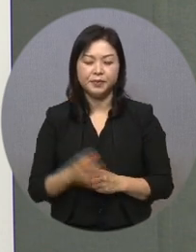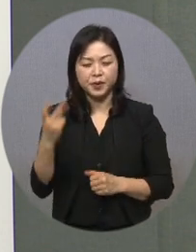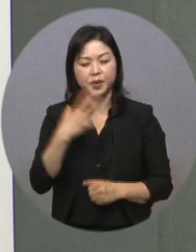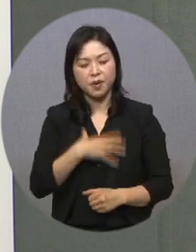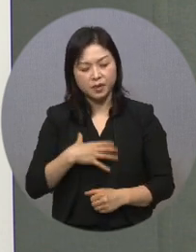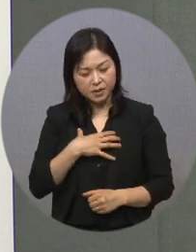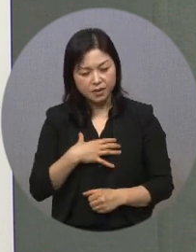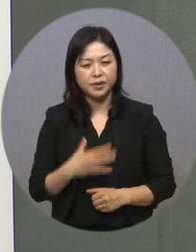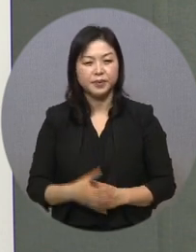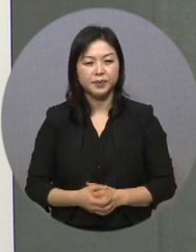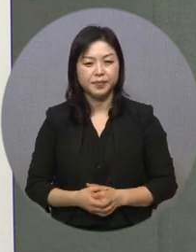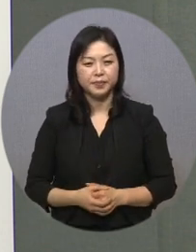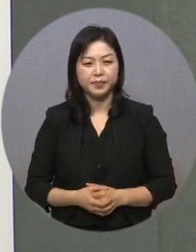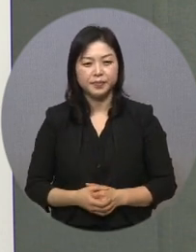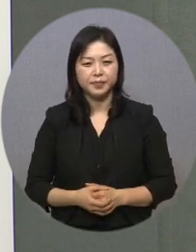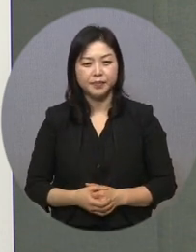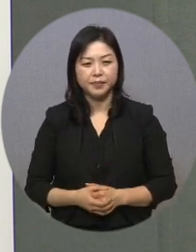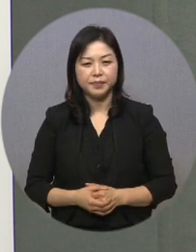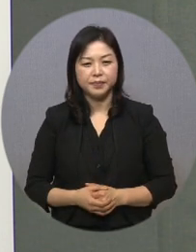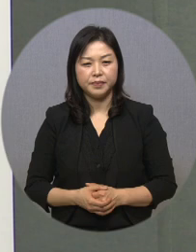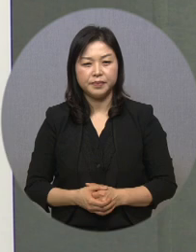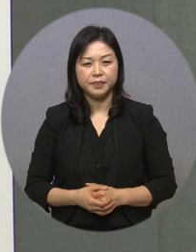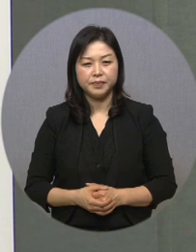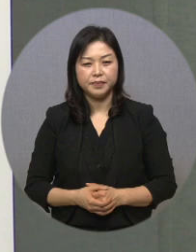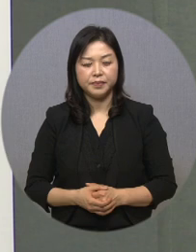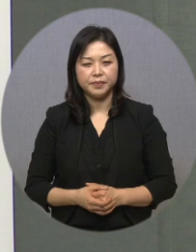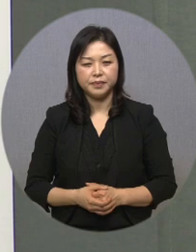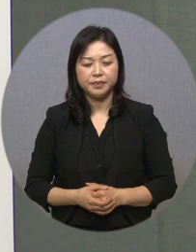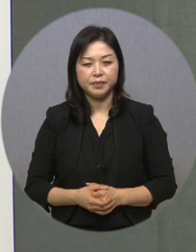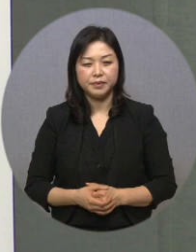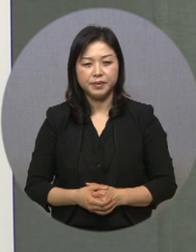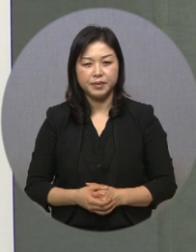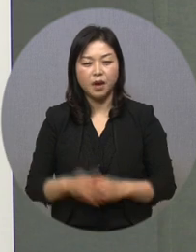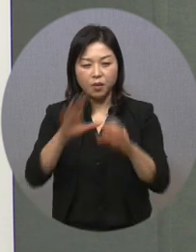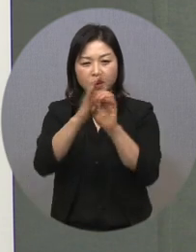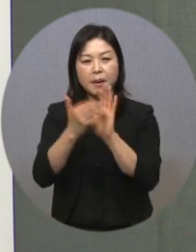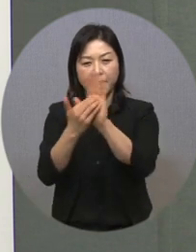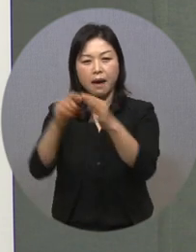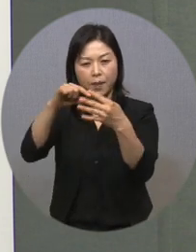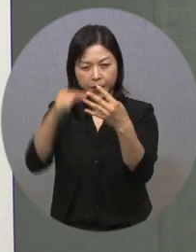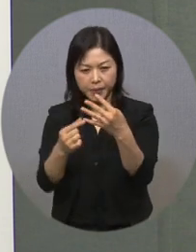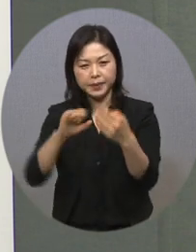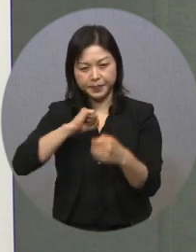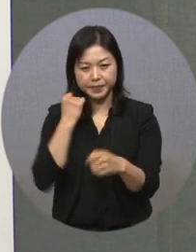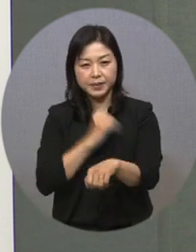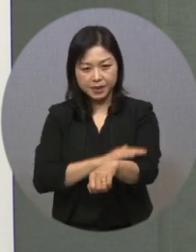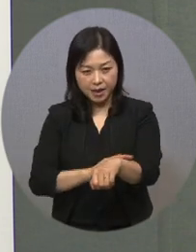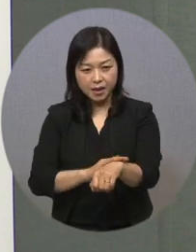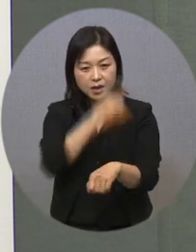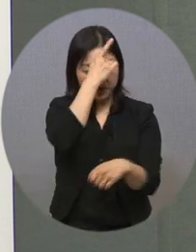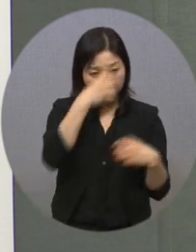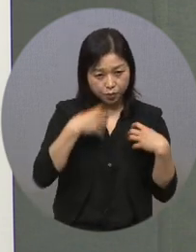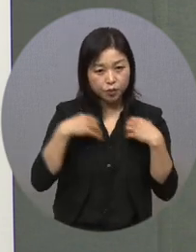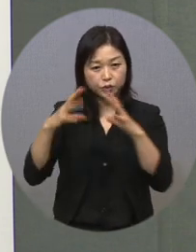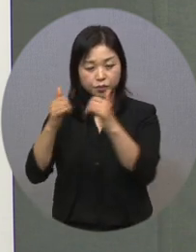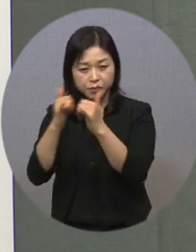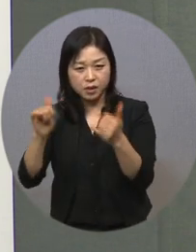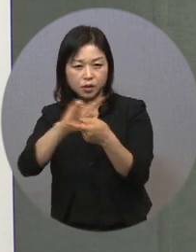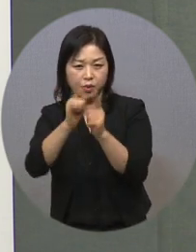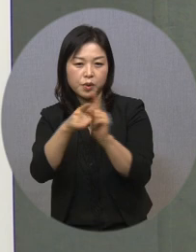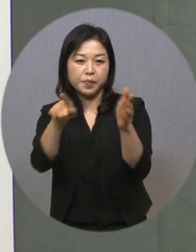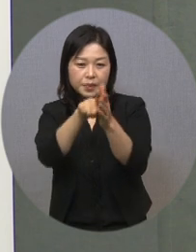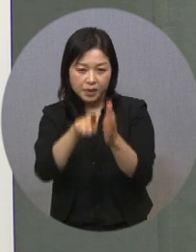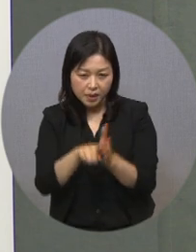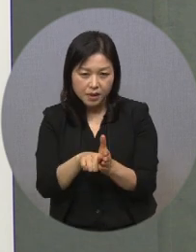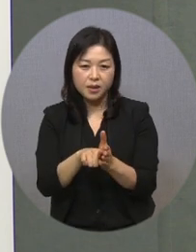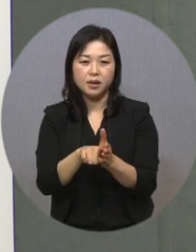걱정이 또 많이 되네요. 그렇지만 우리가 방역수칙 잘 지키고 뭔가 서로 정부와 국민이 신뢰하는